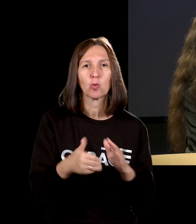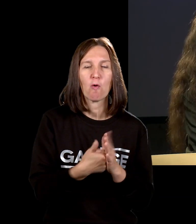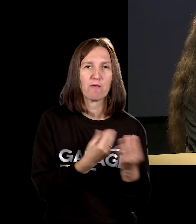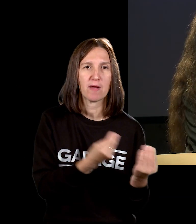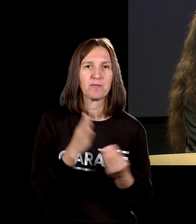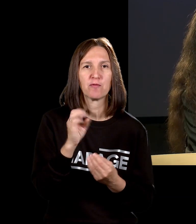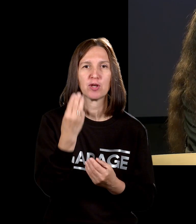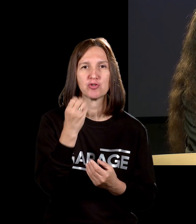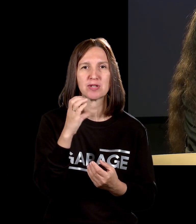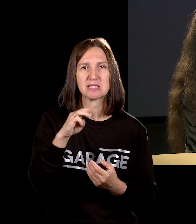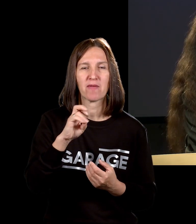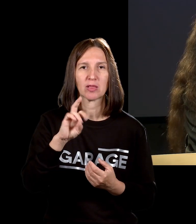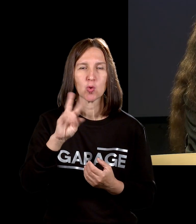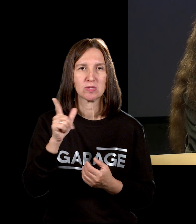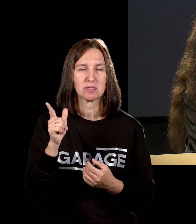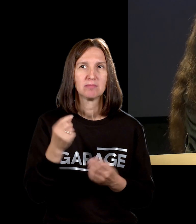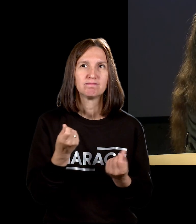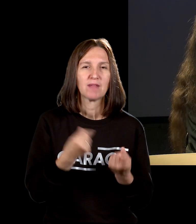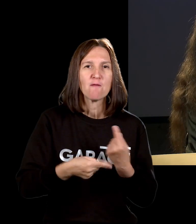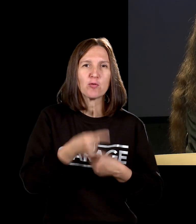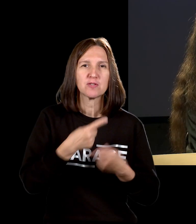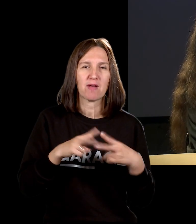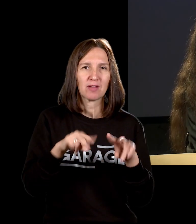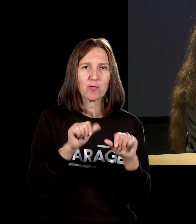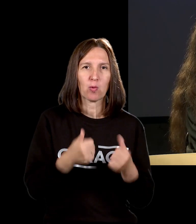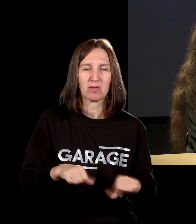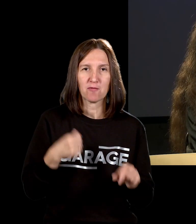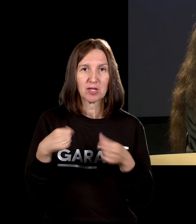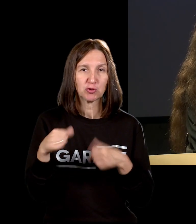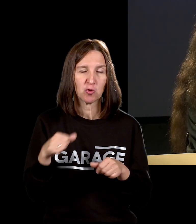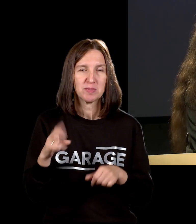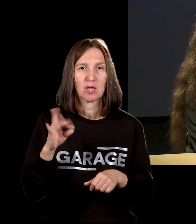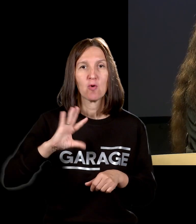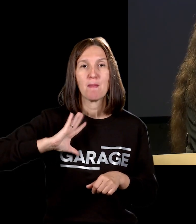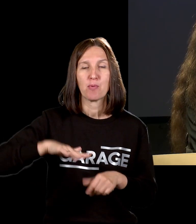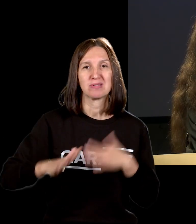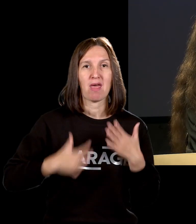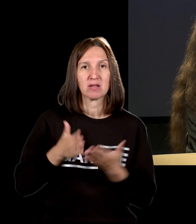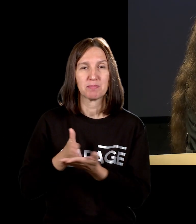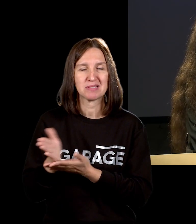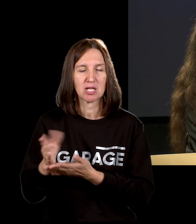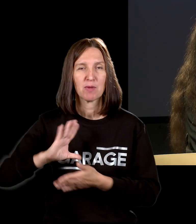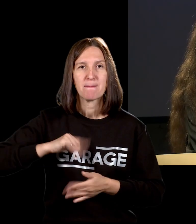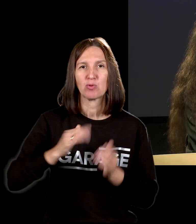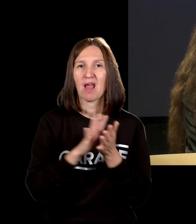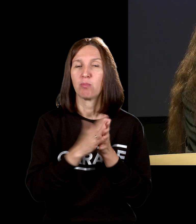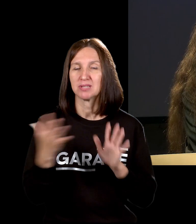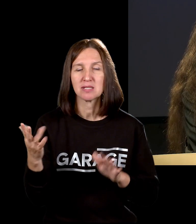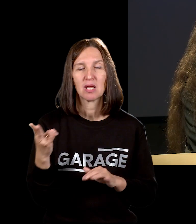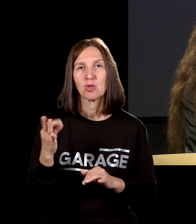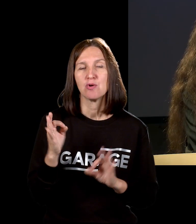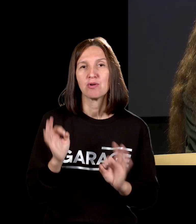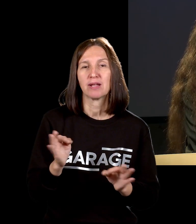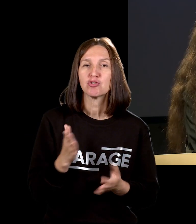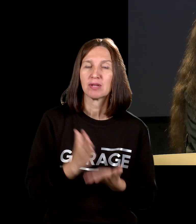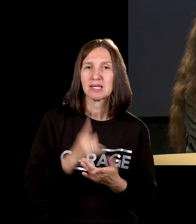вещественность». Это некий возврат к фигуративной живописи, но после экспрессионизма и после абстракции. Но и некое сомнение